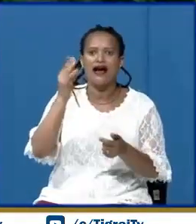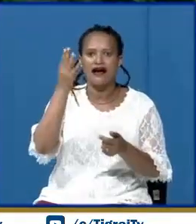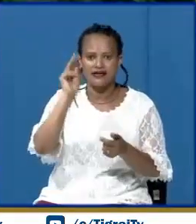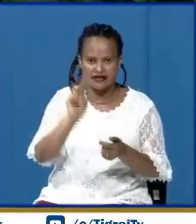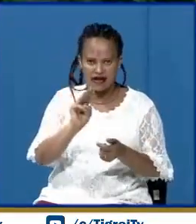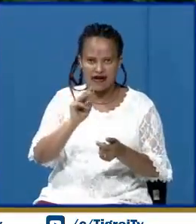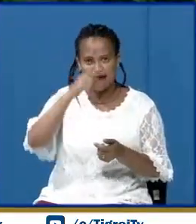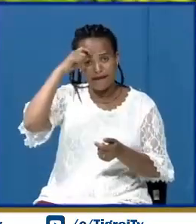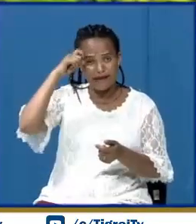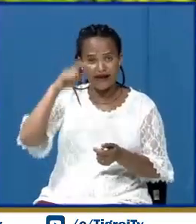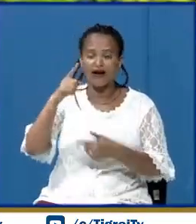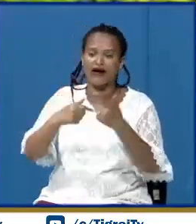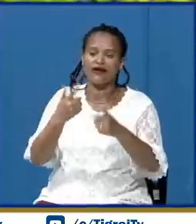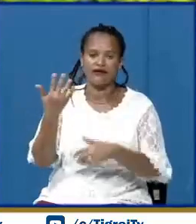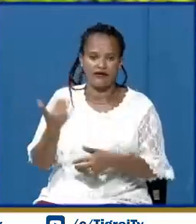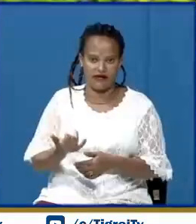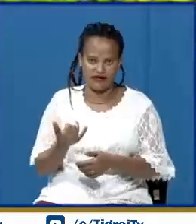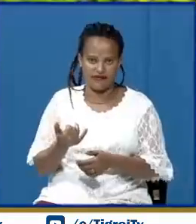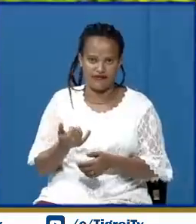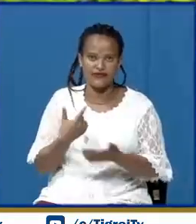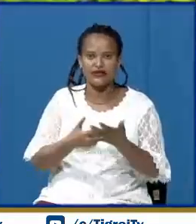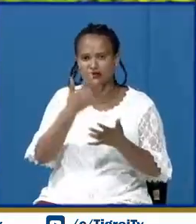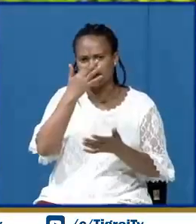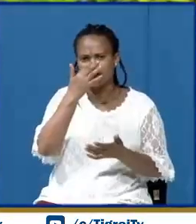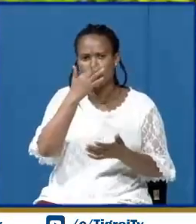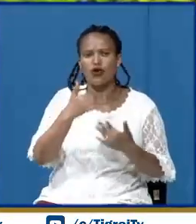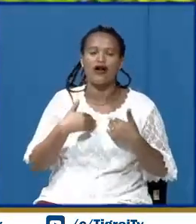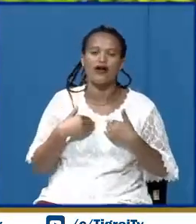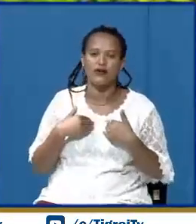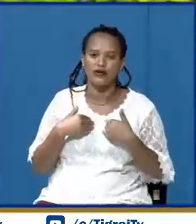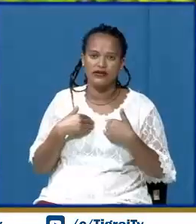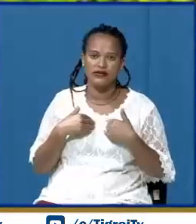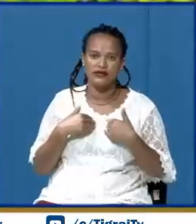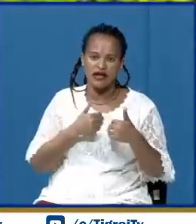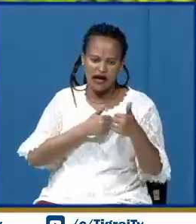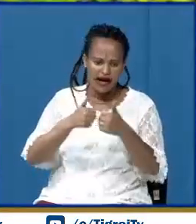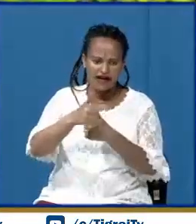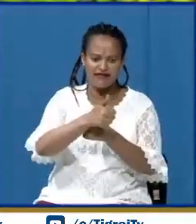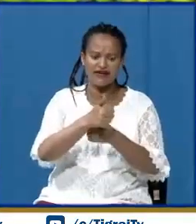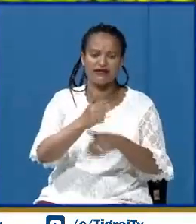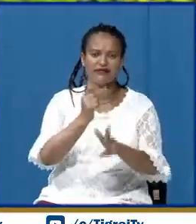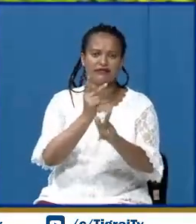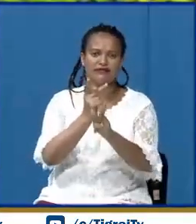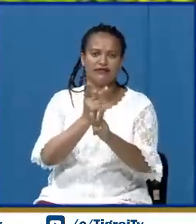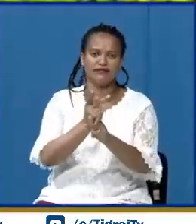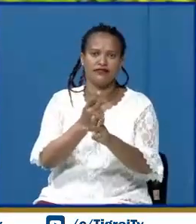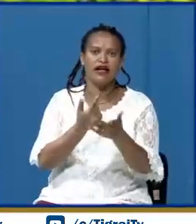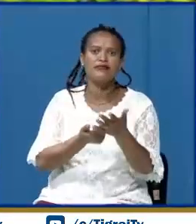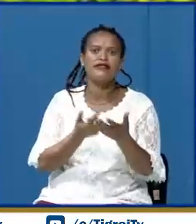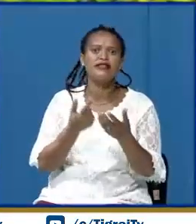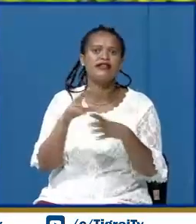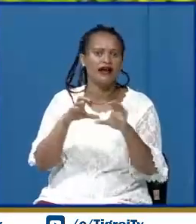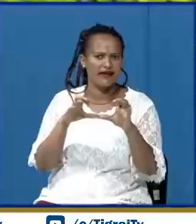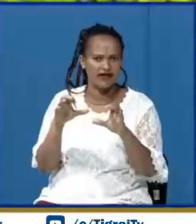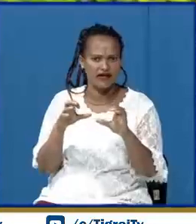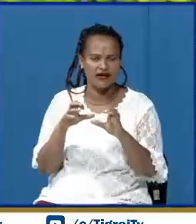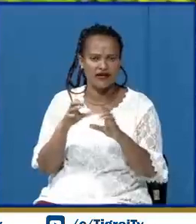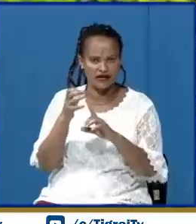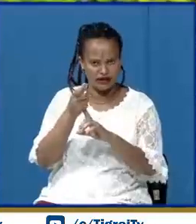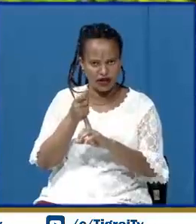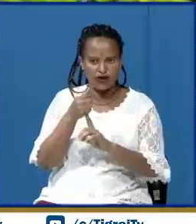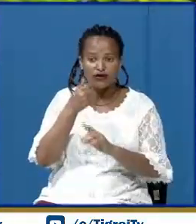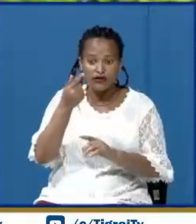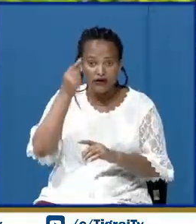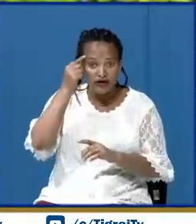በረኻ ላኣውላ ኸድኩ ካብ በተለይ ተን ዓበይት ተመክሮ ኣለዎን ሓሊፈን እየን ፀንሓኻ ከምዚ ኸ እንተግበርና እቲ ሒዝካዮ